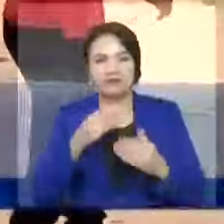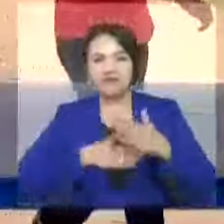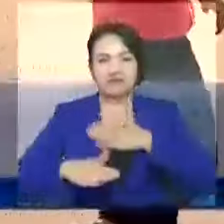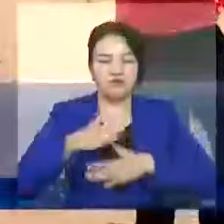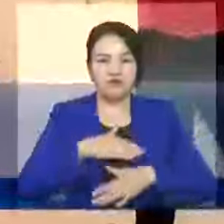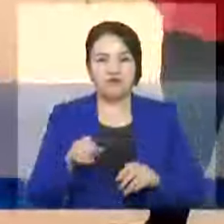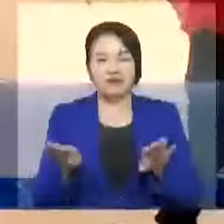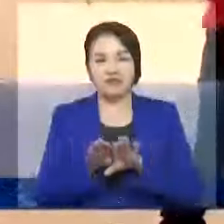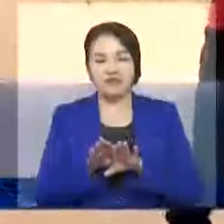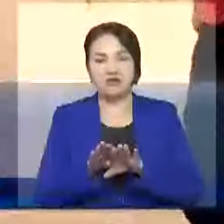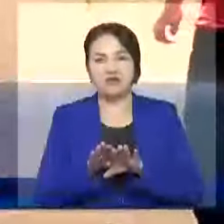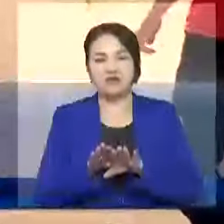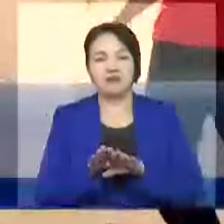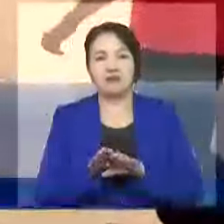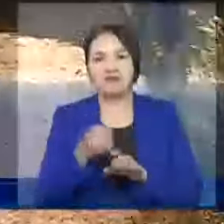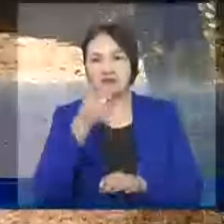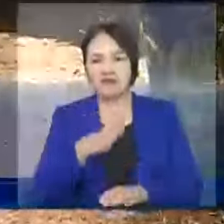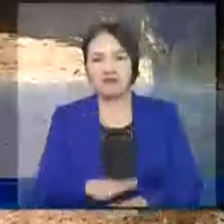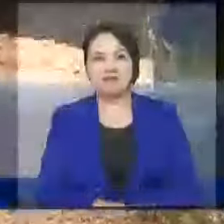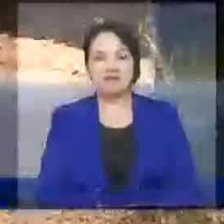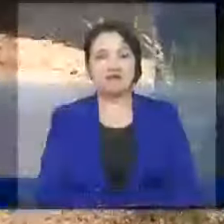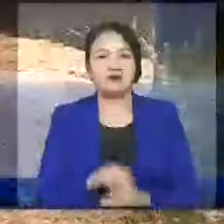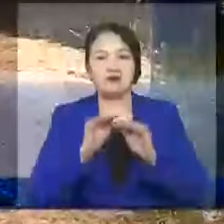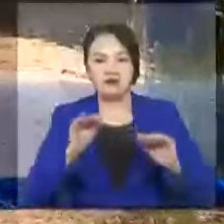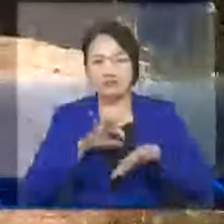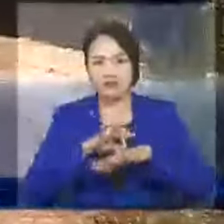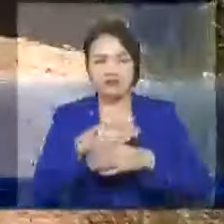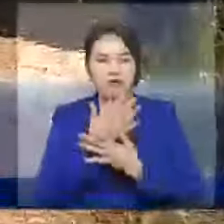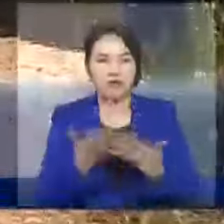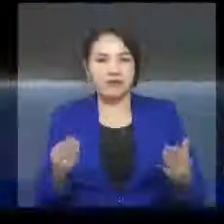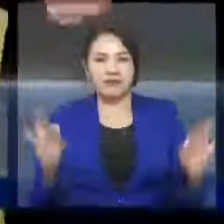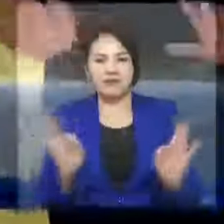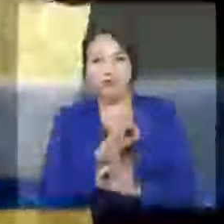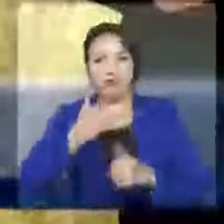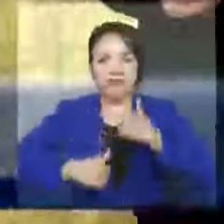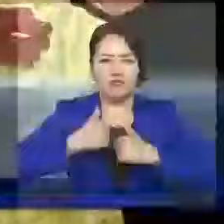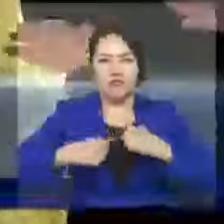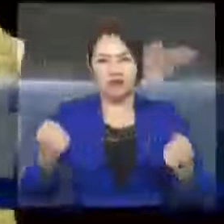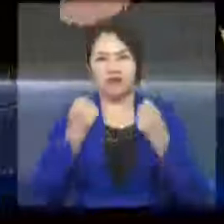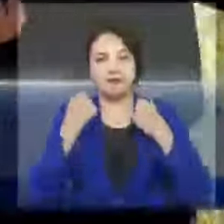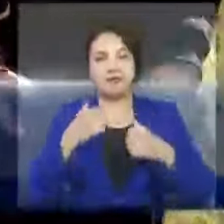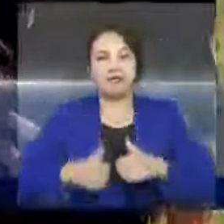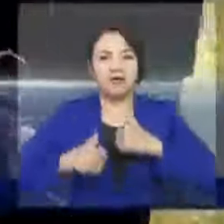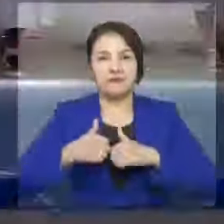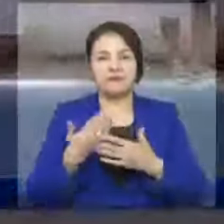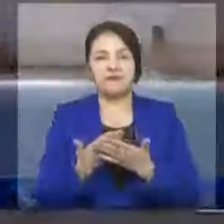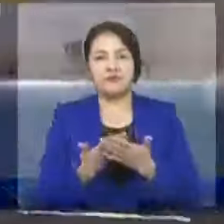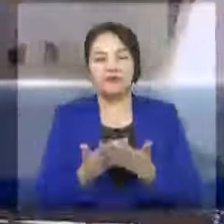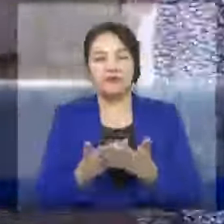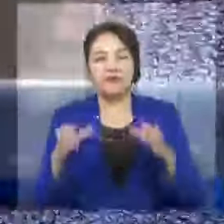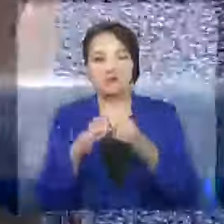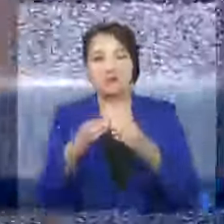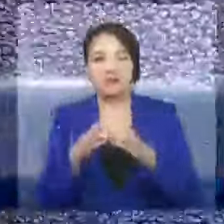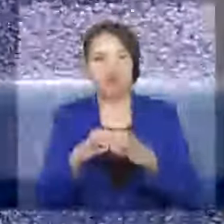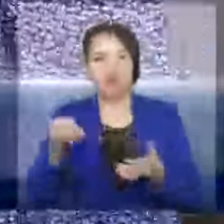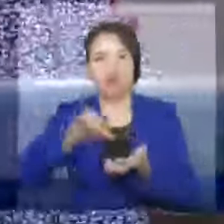нами как относится хорошо. Среди детей проводятся различные музыкальные конкурсы и спортивные соревнования. Например, эта группа